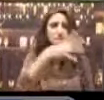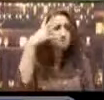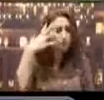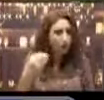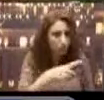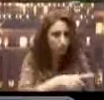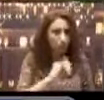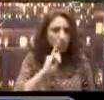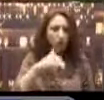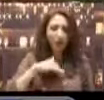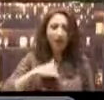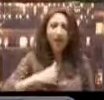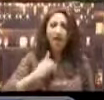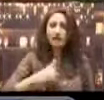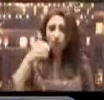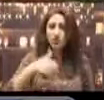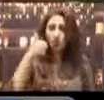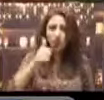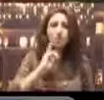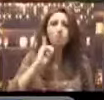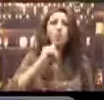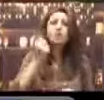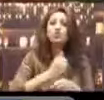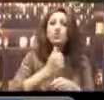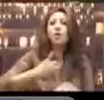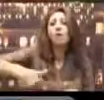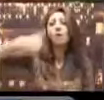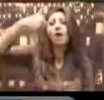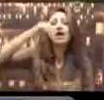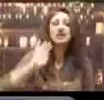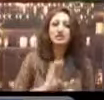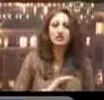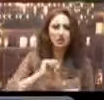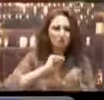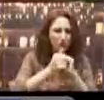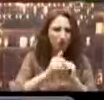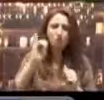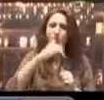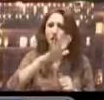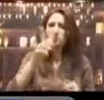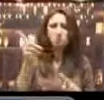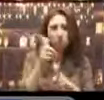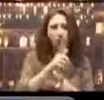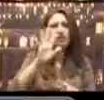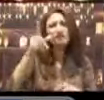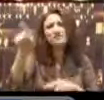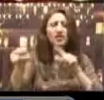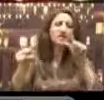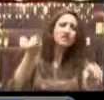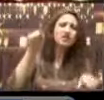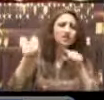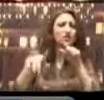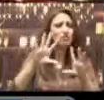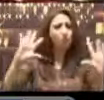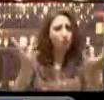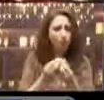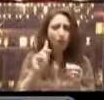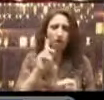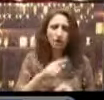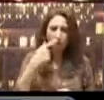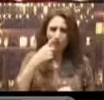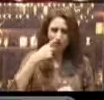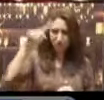بيشتغل علشان يطلع لي اللي انا عايزه في الاخر، وده في منتهى الذكاء مني. انت بتقول لي في ناس حسوا ان انا باخد ده منطلق الغرور، في